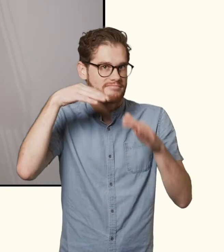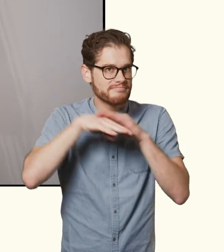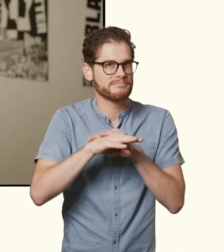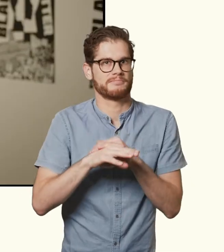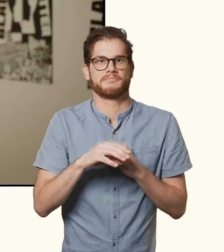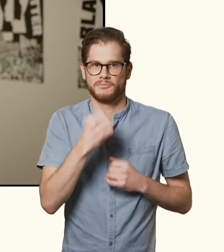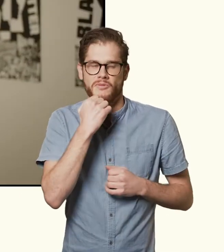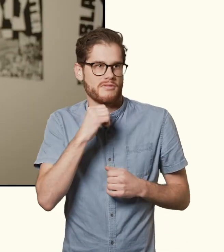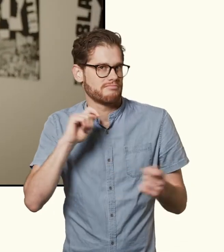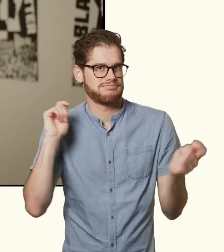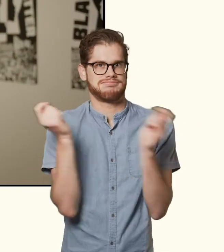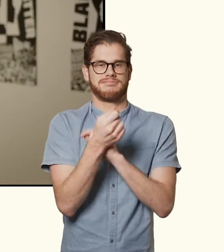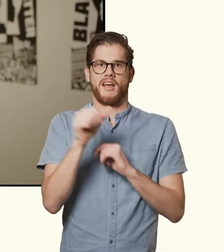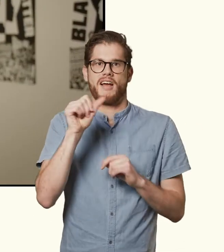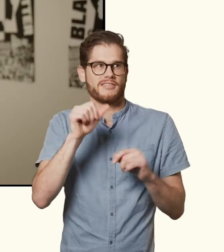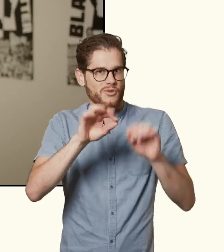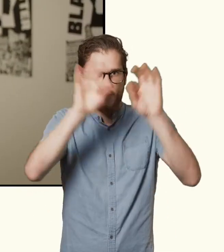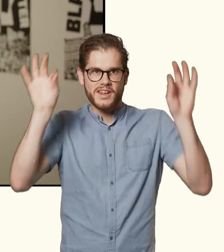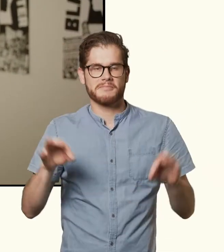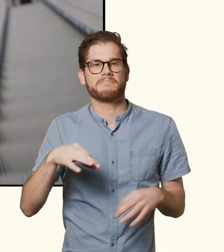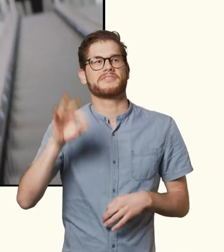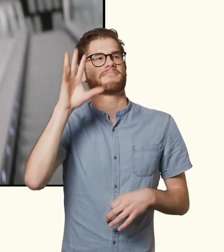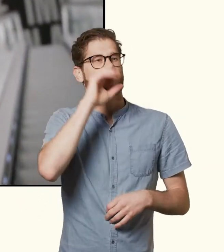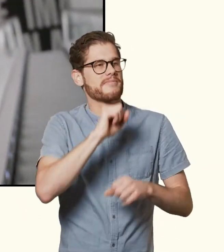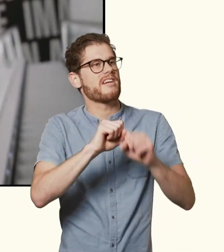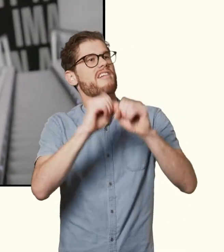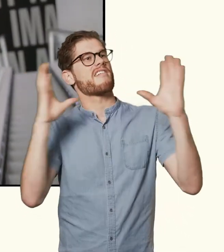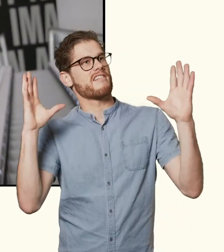context. En kan je veel meer de verborgen verhalen achter objecten ontdekken.